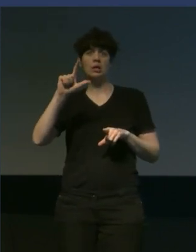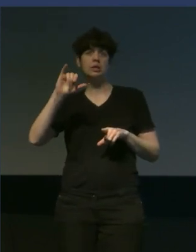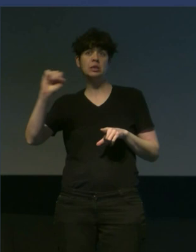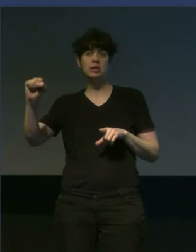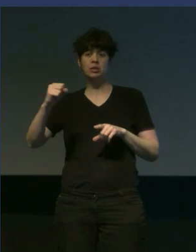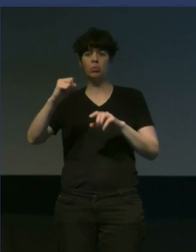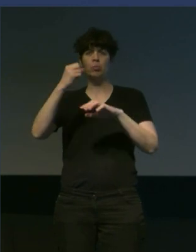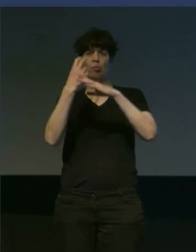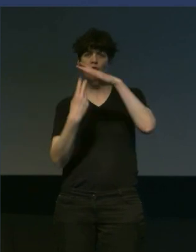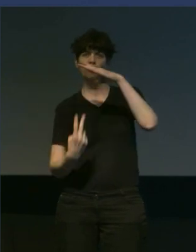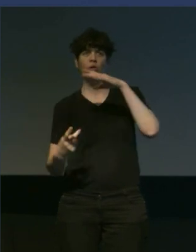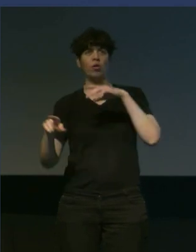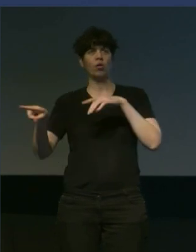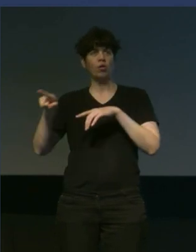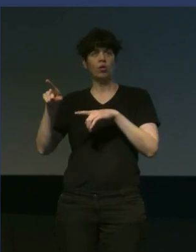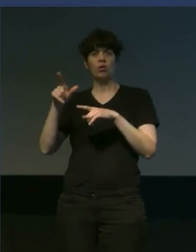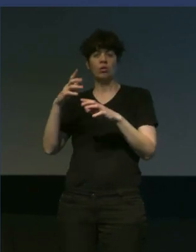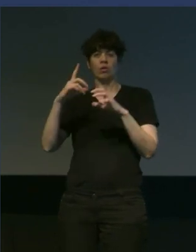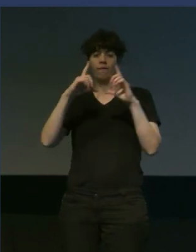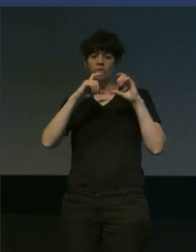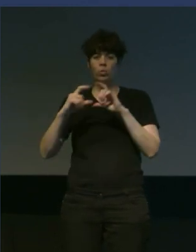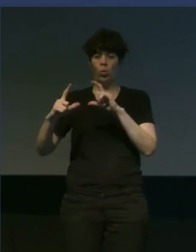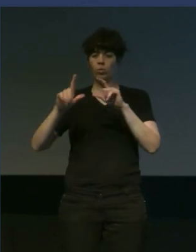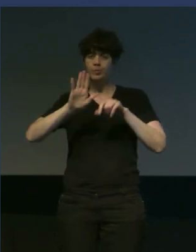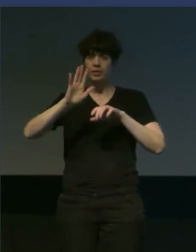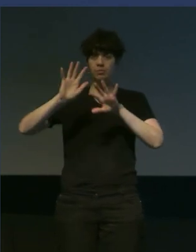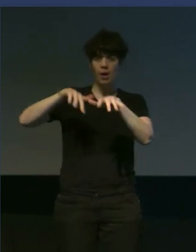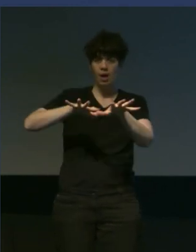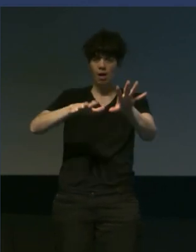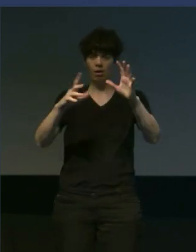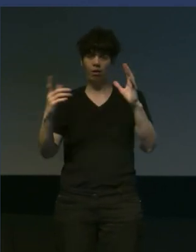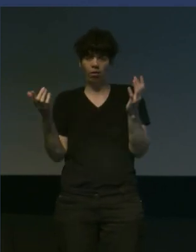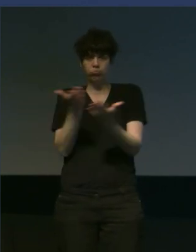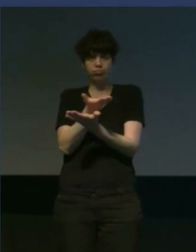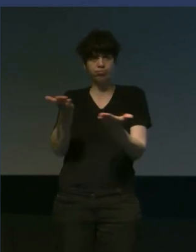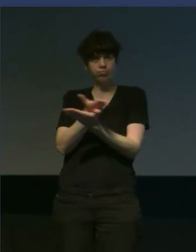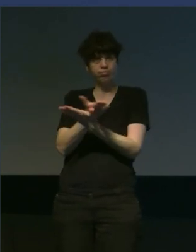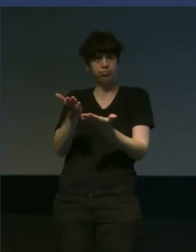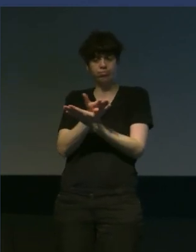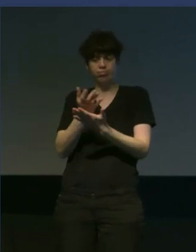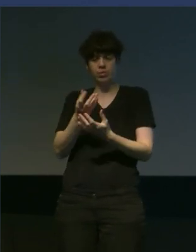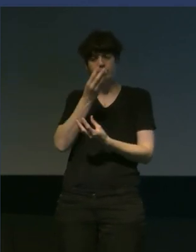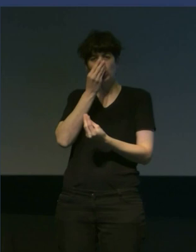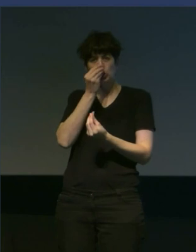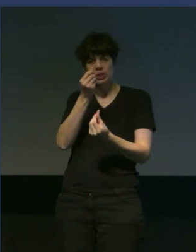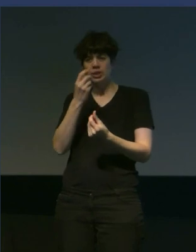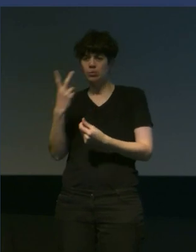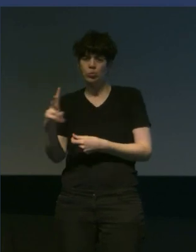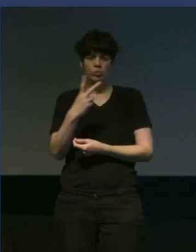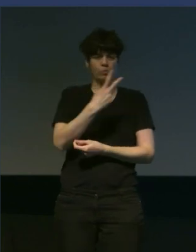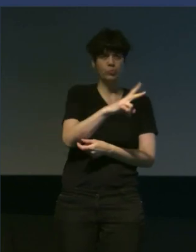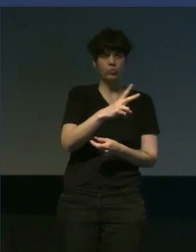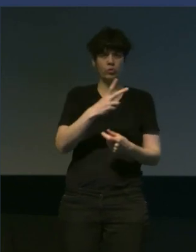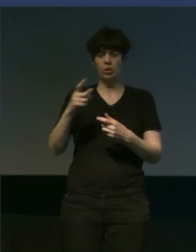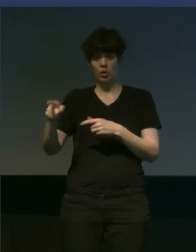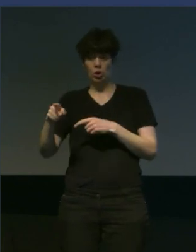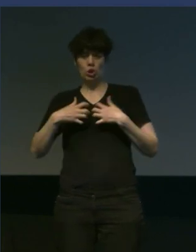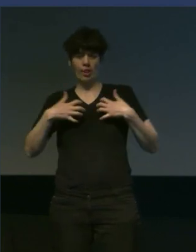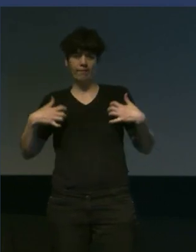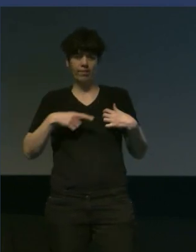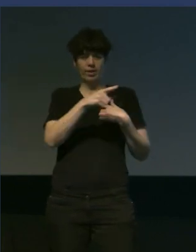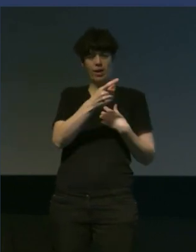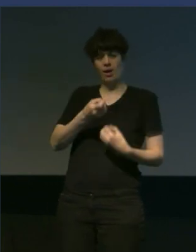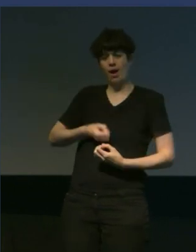connu du CNRS pour ses photos du milieu marin. Et donc, ils échangeront sur justement leur ressenti, aussi bien de scientifique et